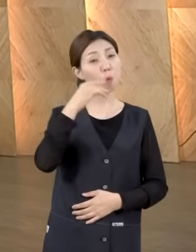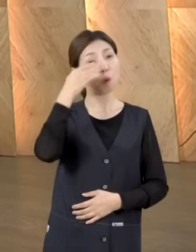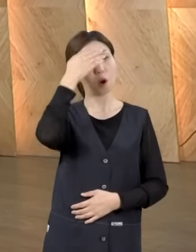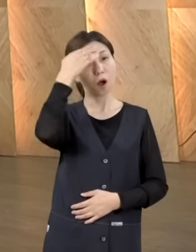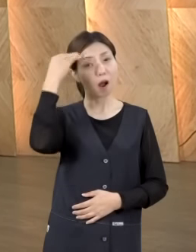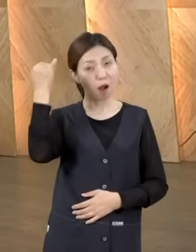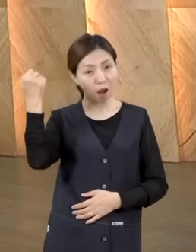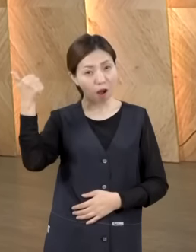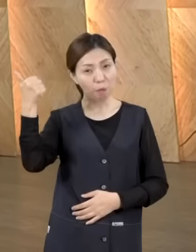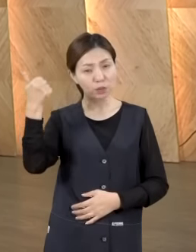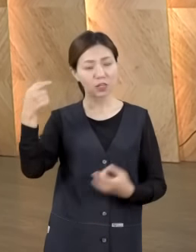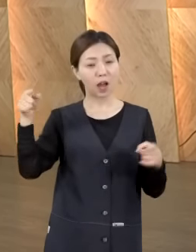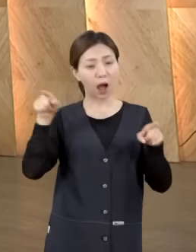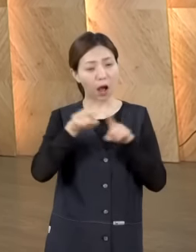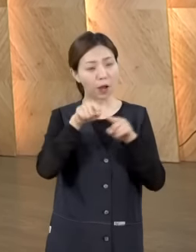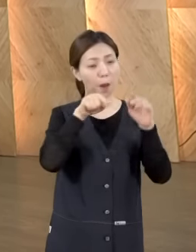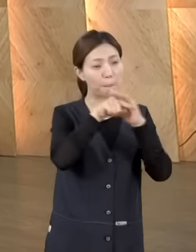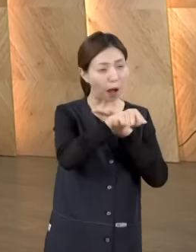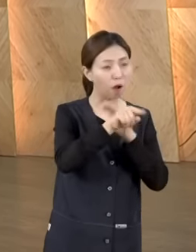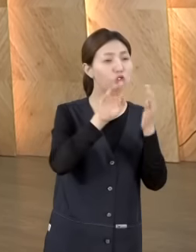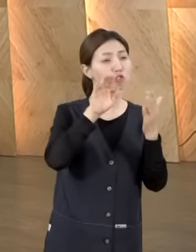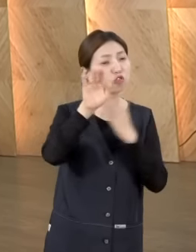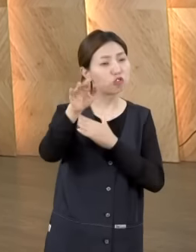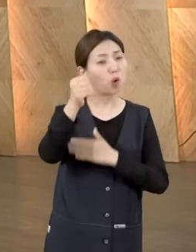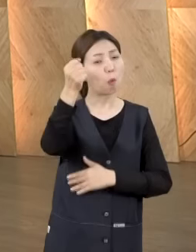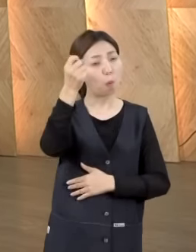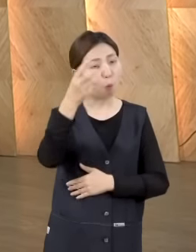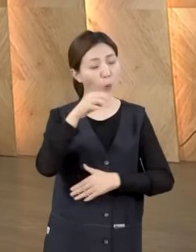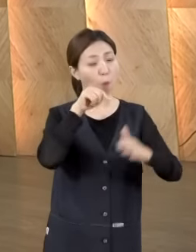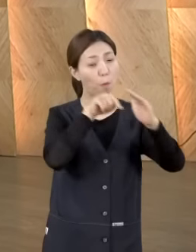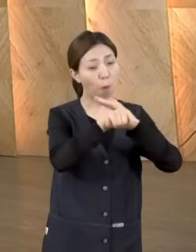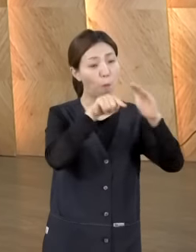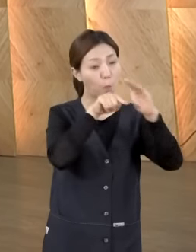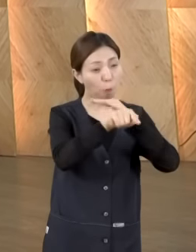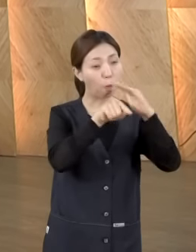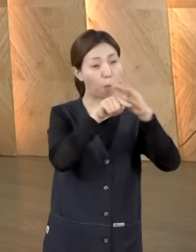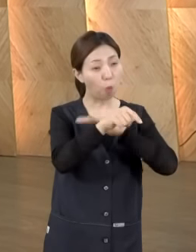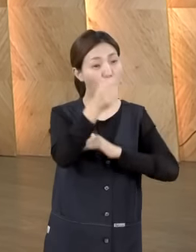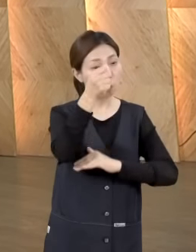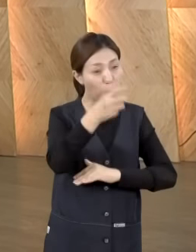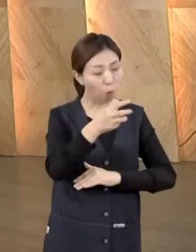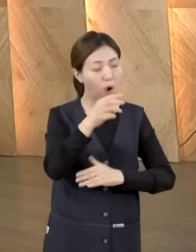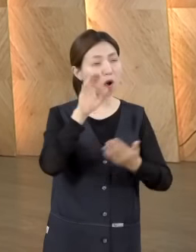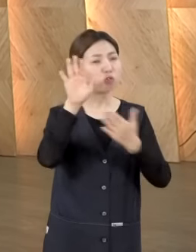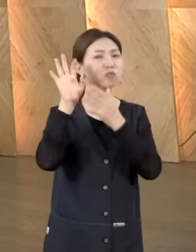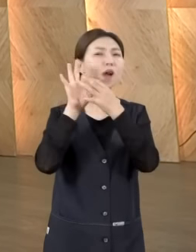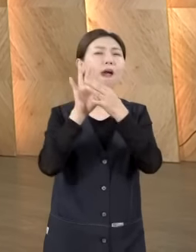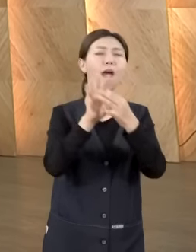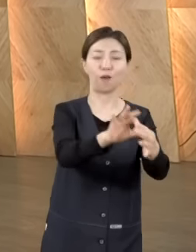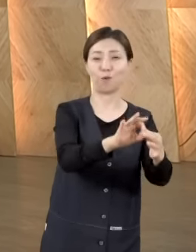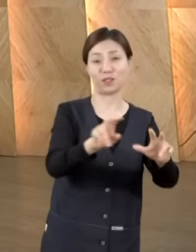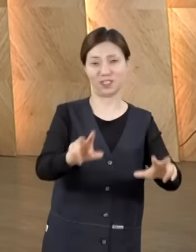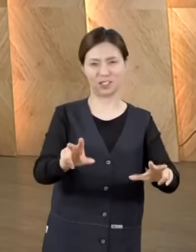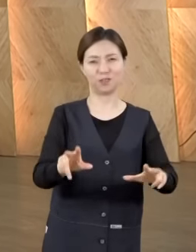그로 몇 번 찾아가신 인연이 지금까지 이어져오고